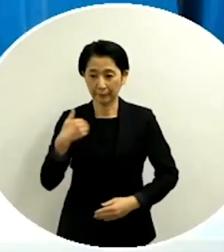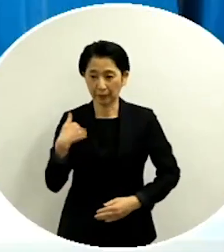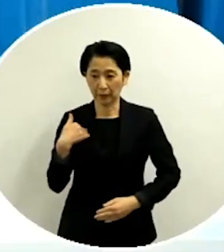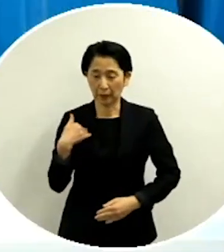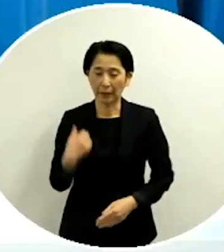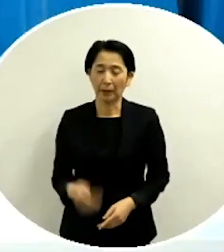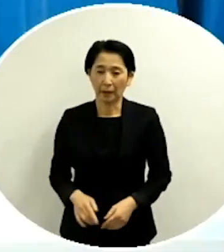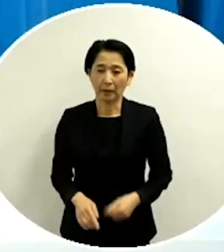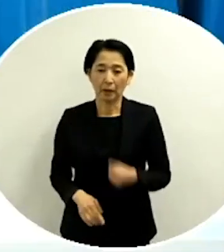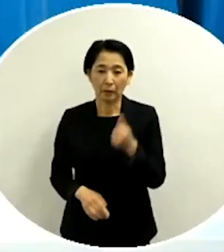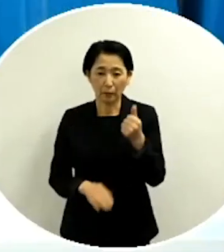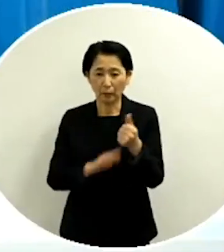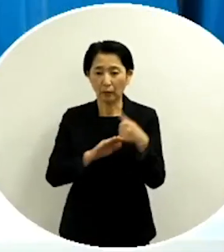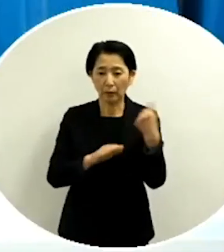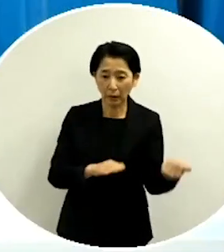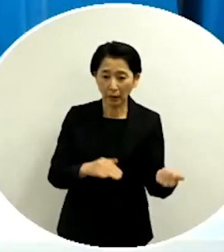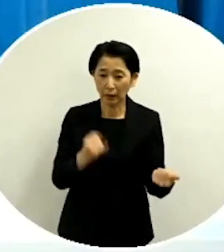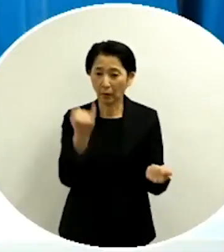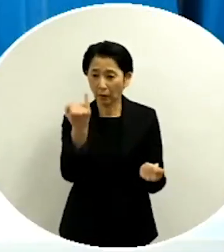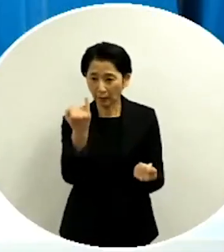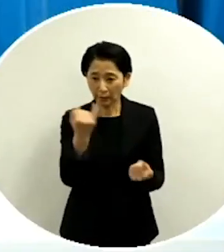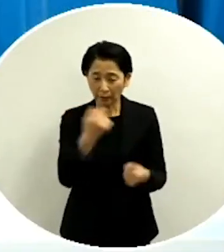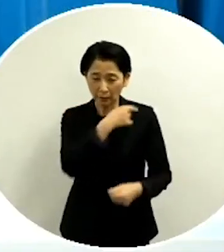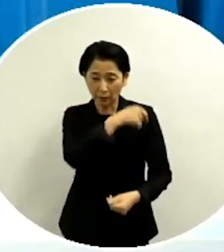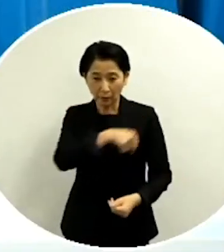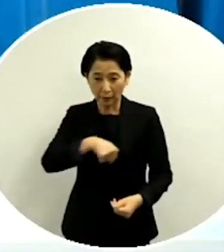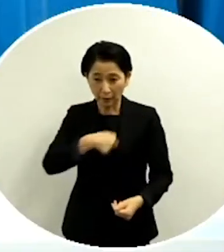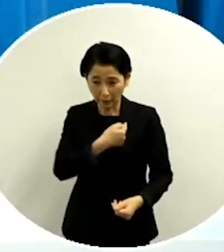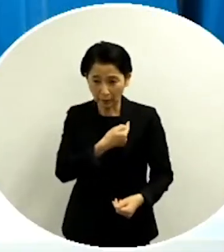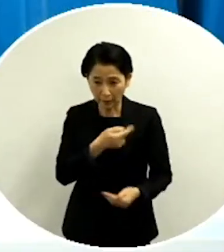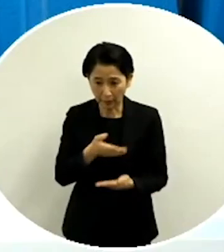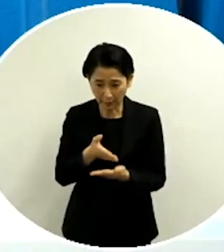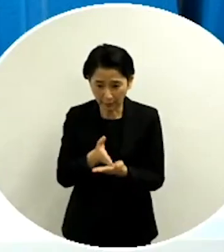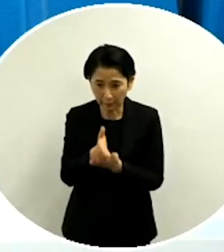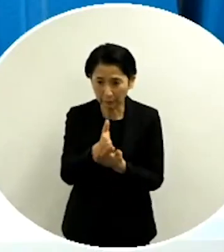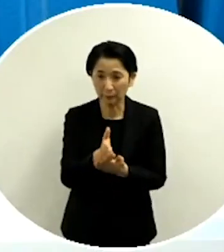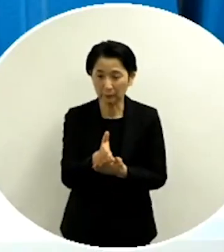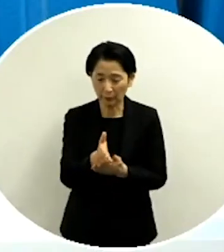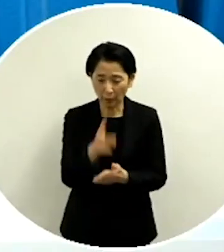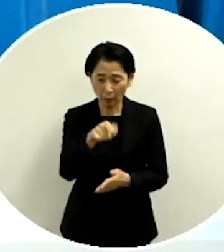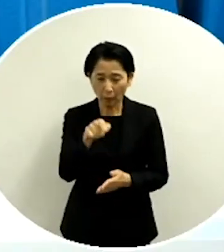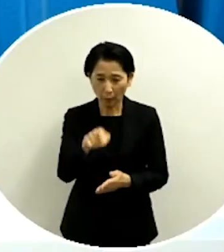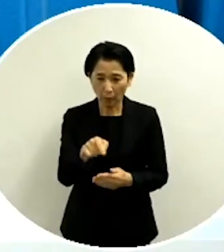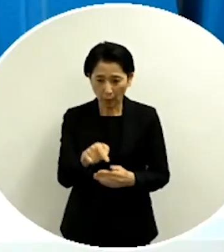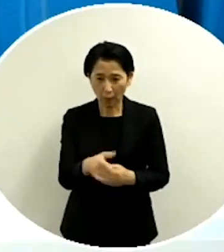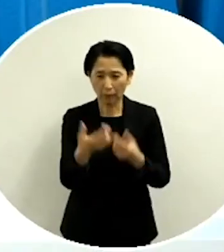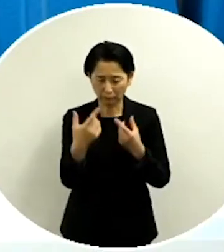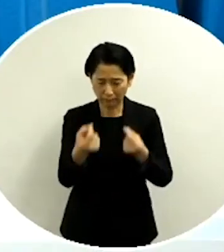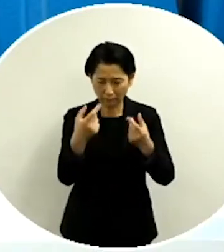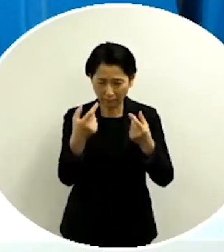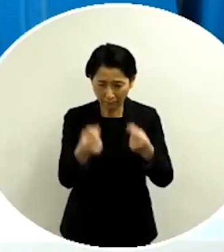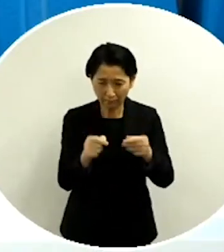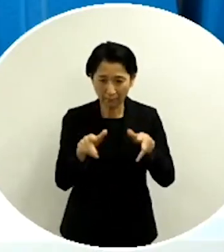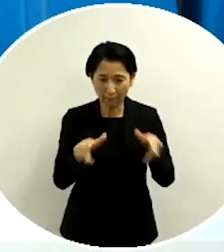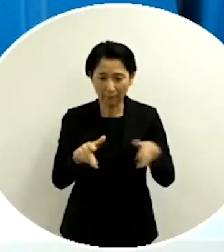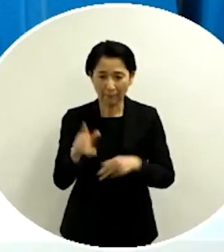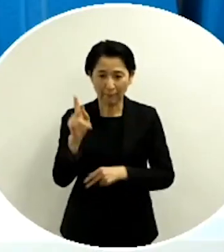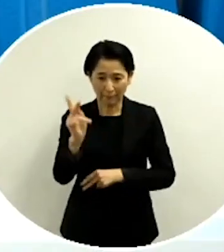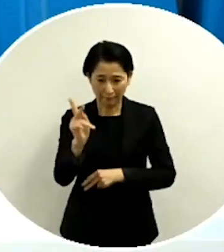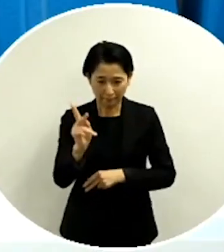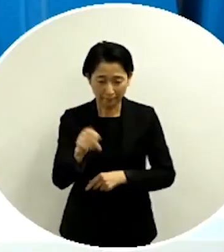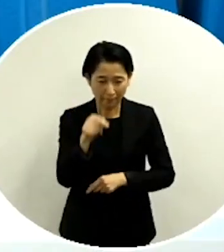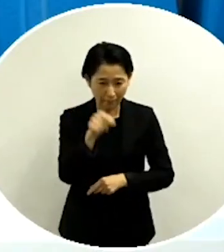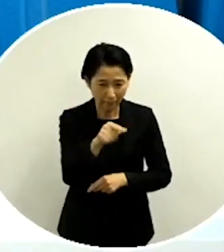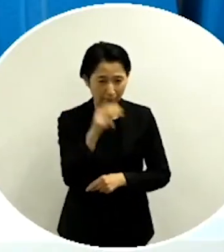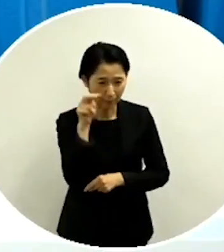亡くされた女性の思いが国会を回っていたけど実らないときにそこをしっかりと政治が受け止めて加工したり料理